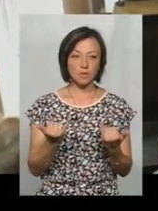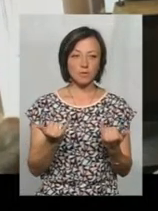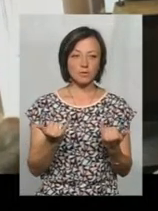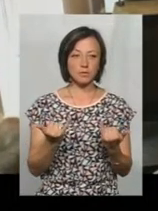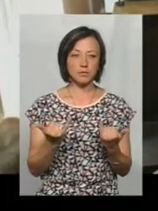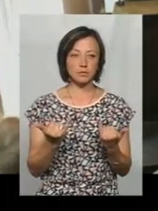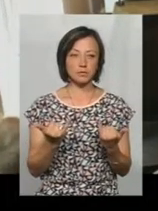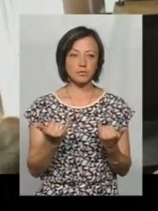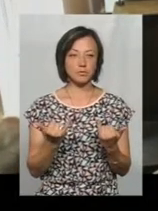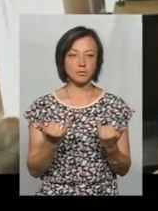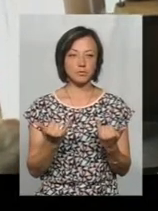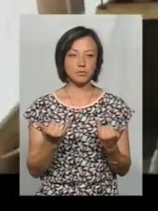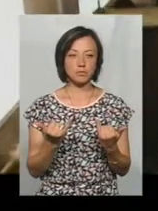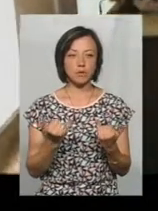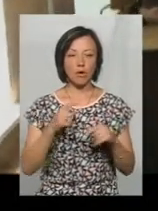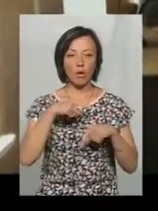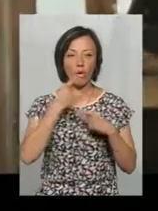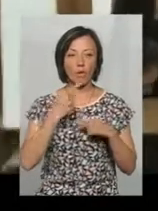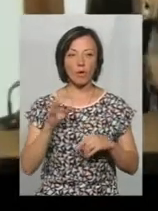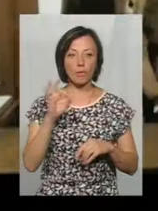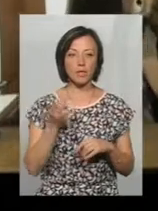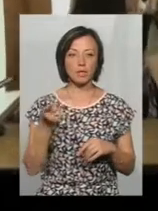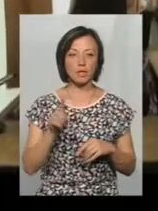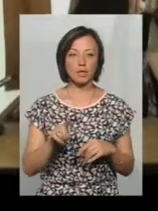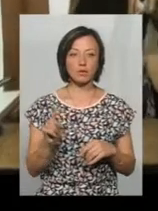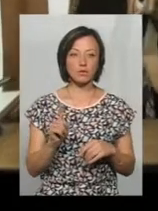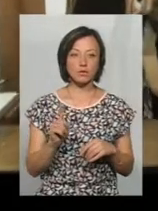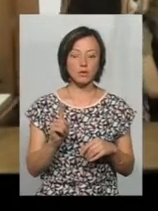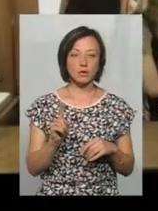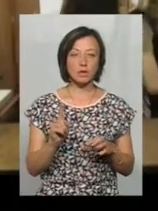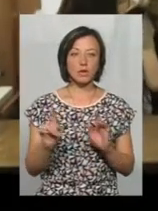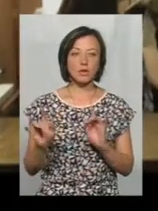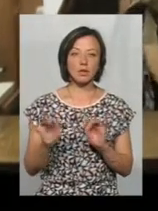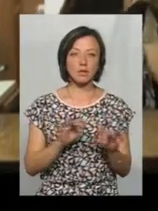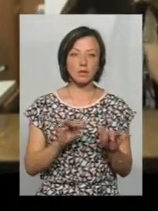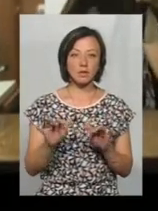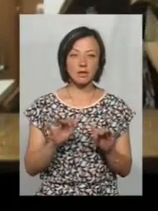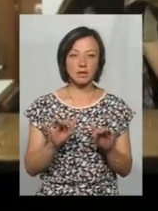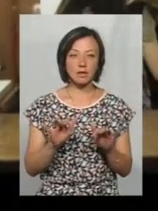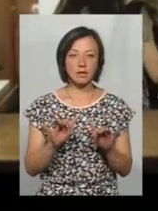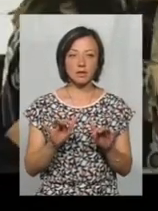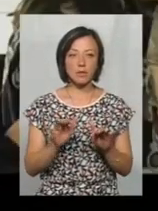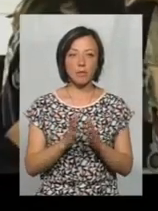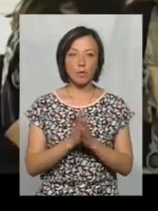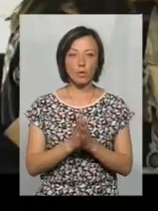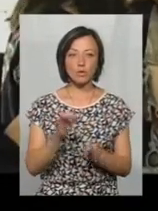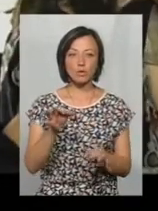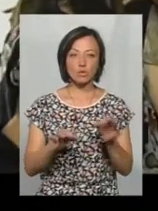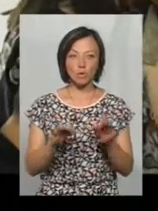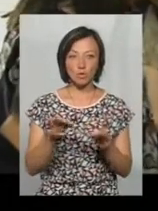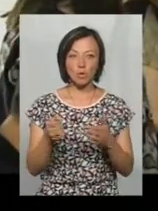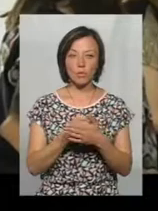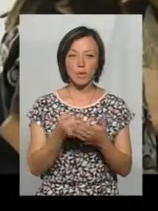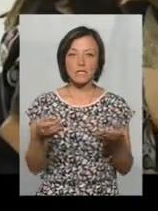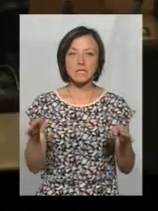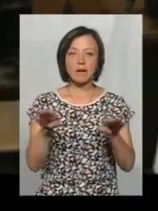вони розтаємнені, але ми говоримо про те, що таємниця слідства. І ми з цією метою прокурор просить суд про питання у